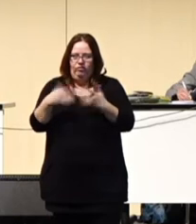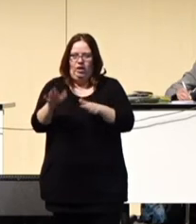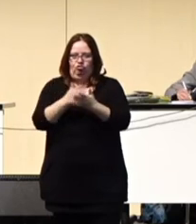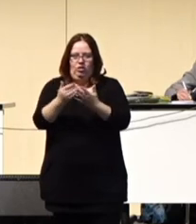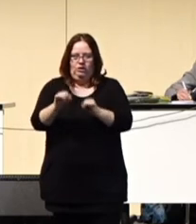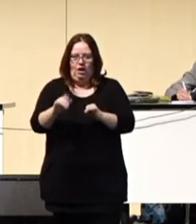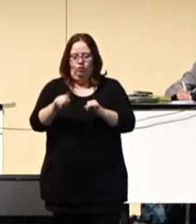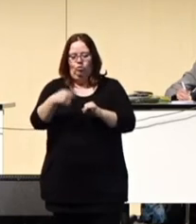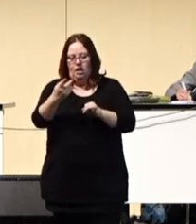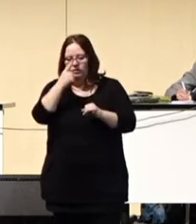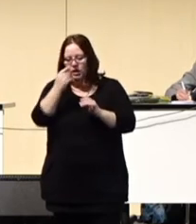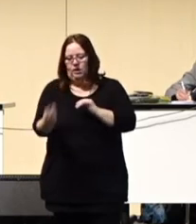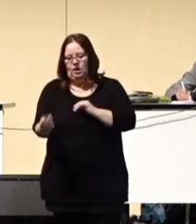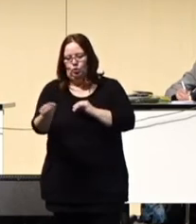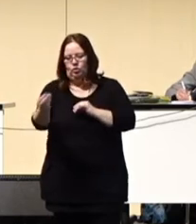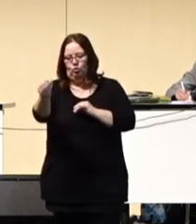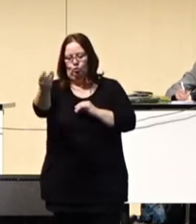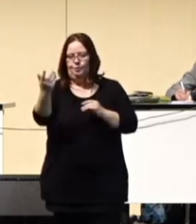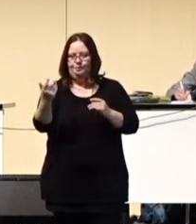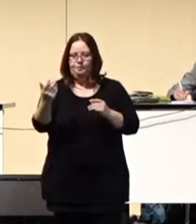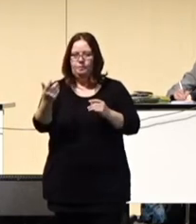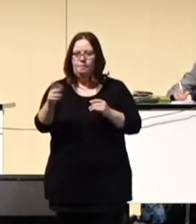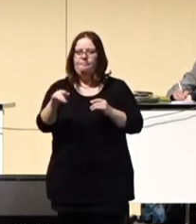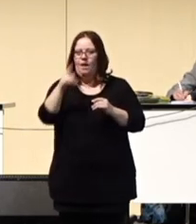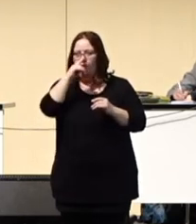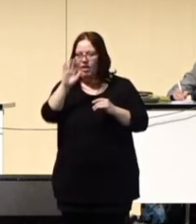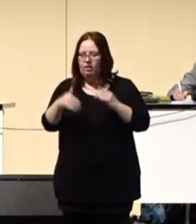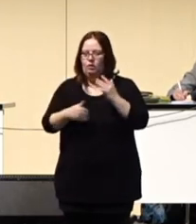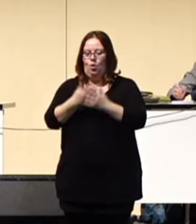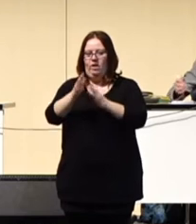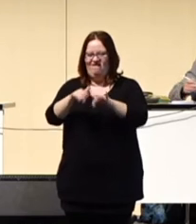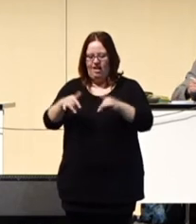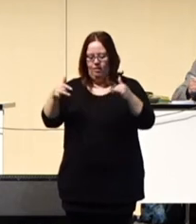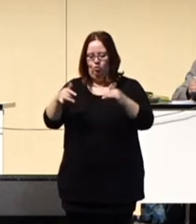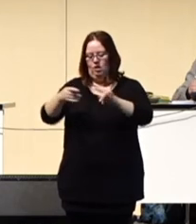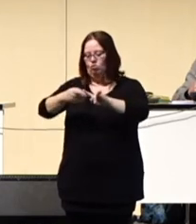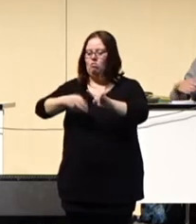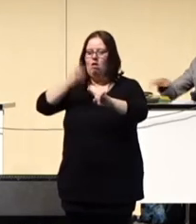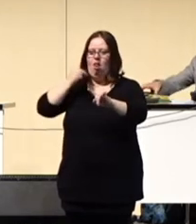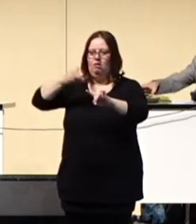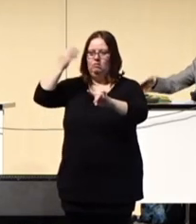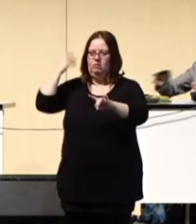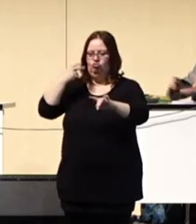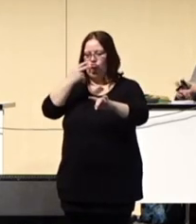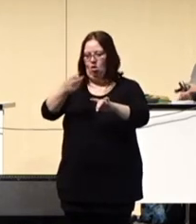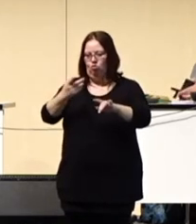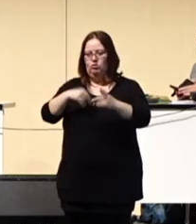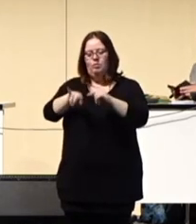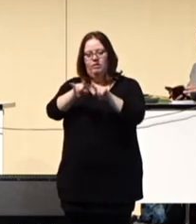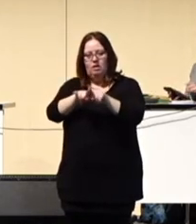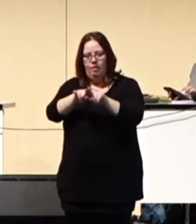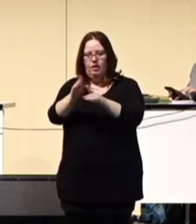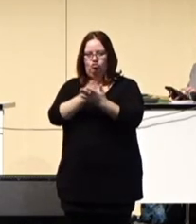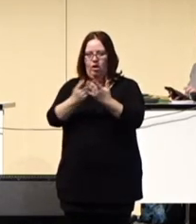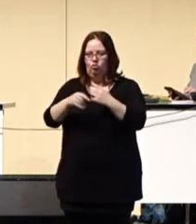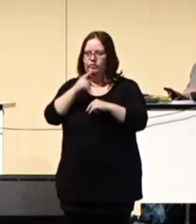ohne Hinzutreten weiterer Umstände eine neue Anzeige einer Versammlung mit dem nochmaligen Versammlungsleiter zu einer ähnlichen Entscheidung